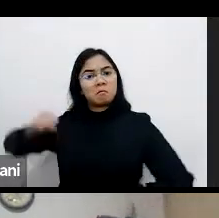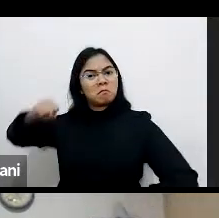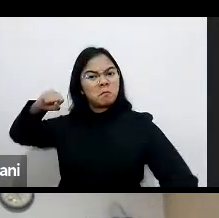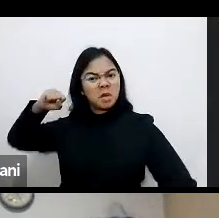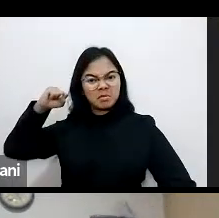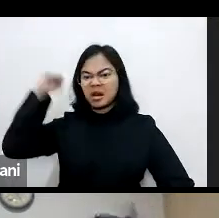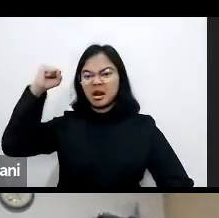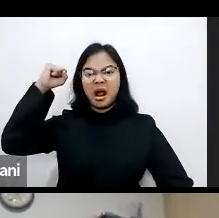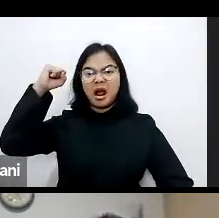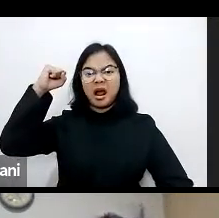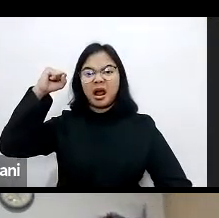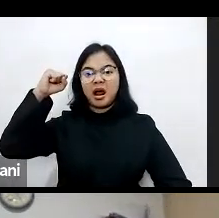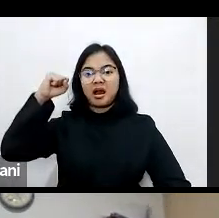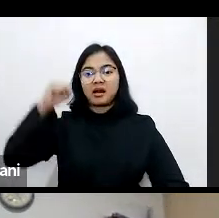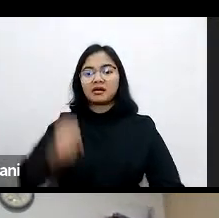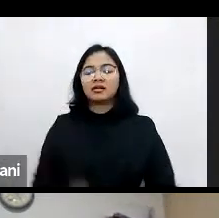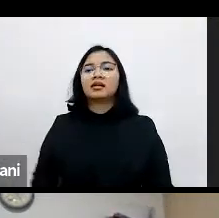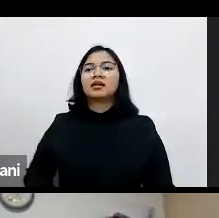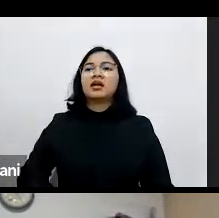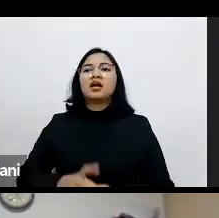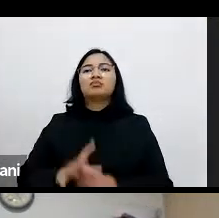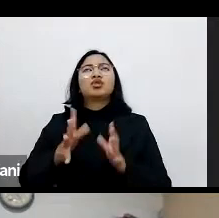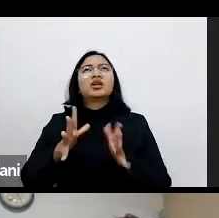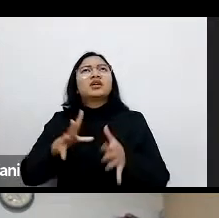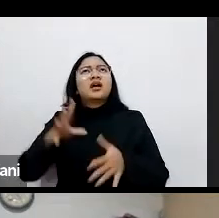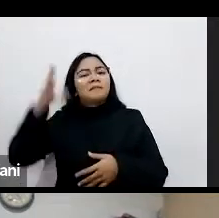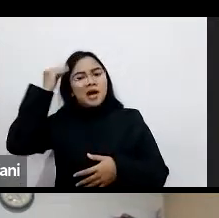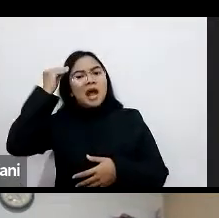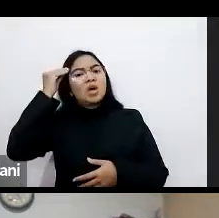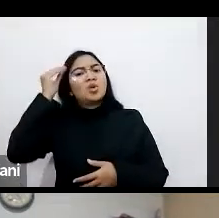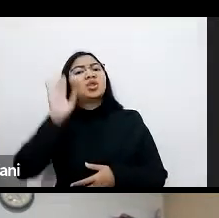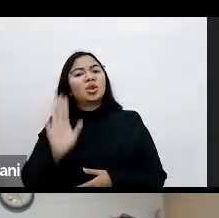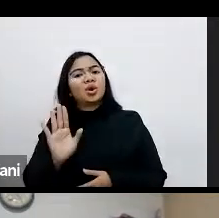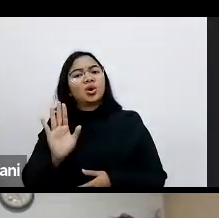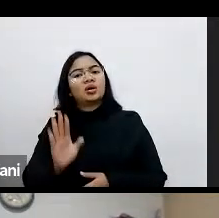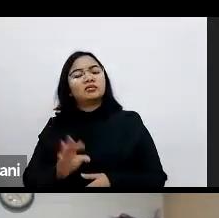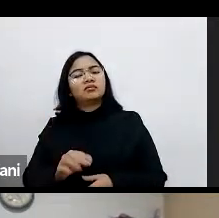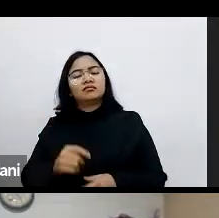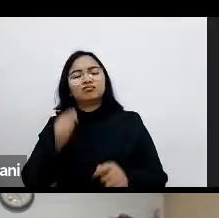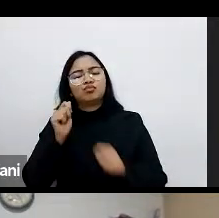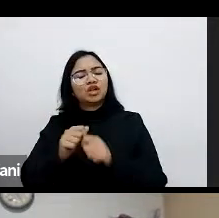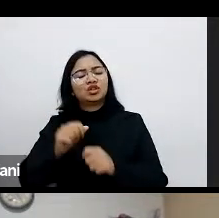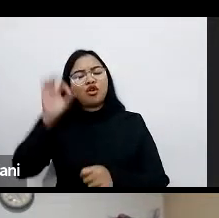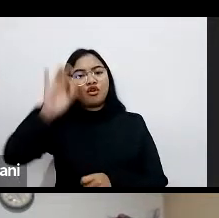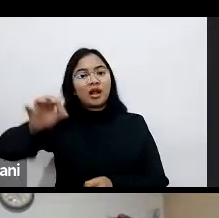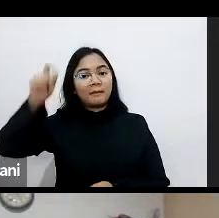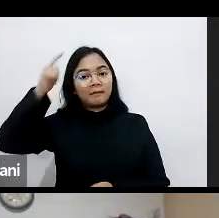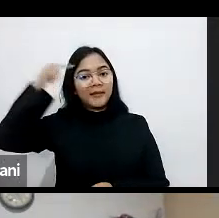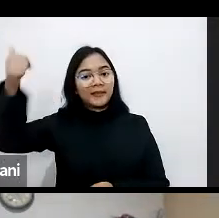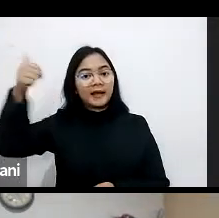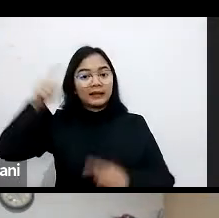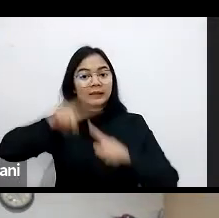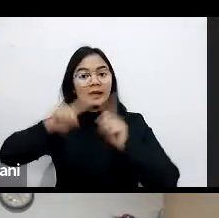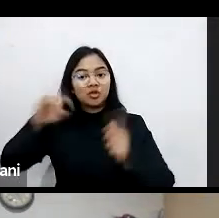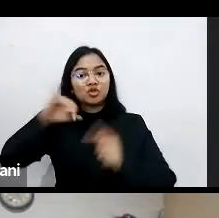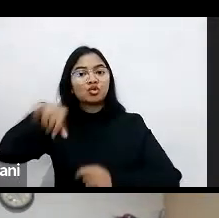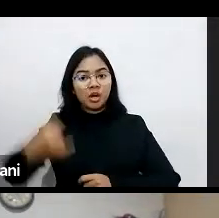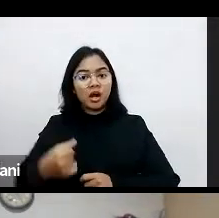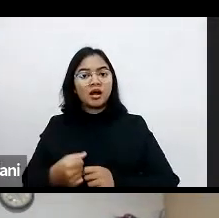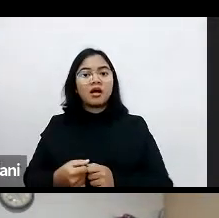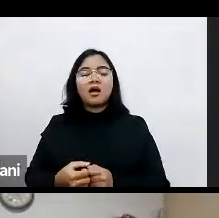bukan hanya dari sisi produksi pengetahuan, membuat orang pintar, gitu, tapi juga bagaimana pengetahuan tersebut